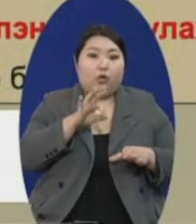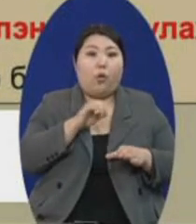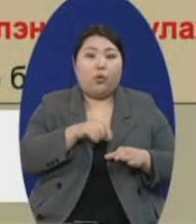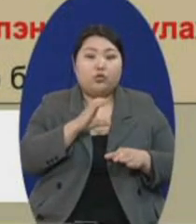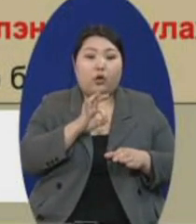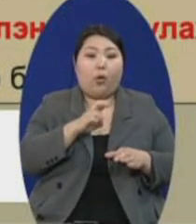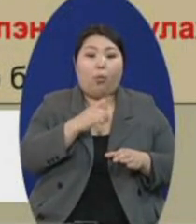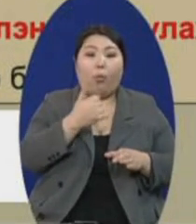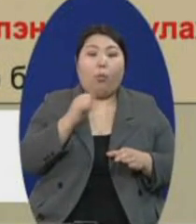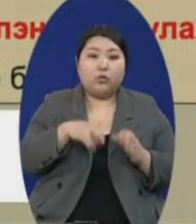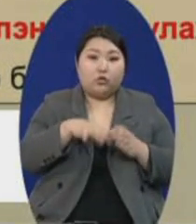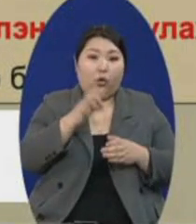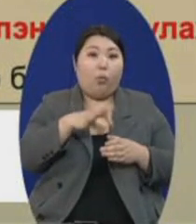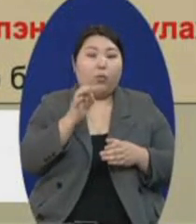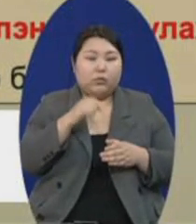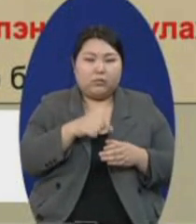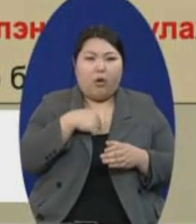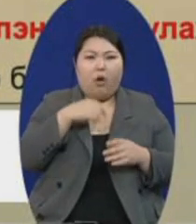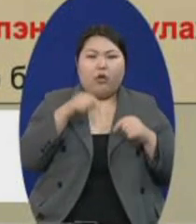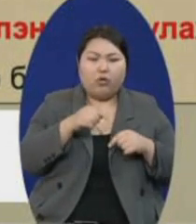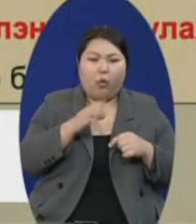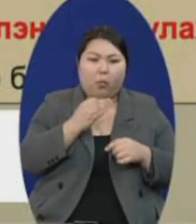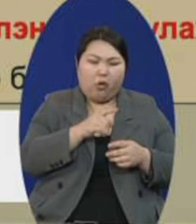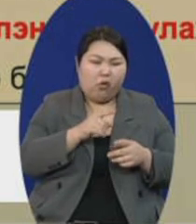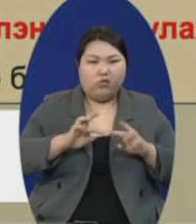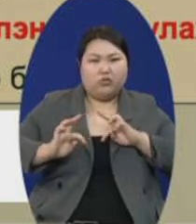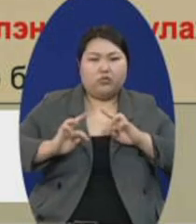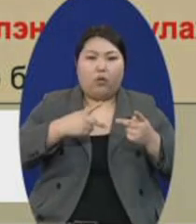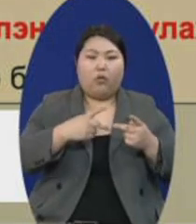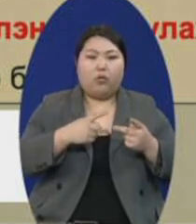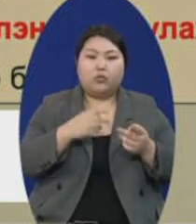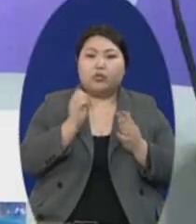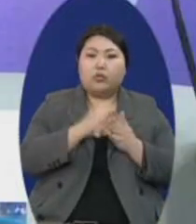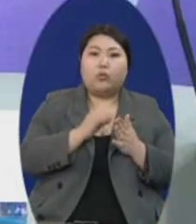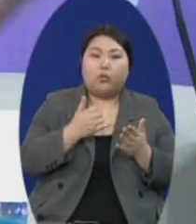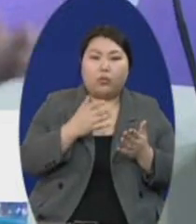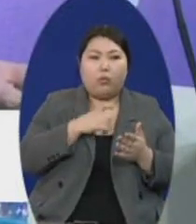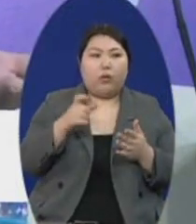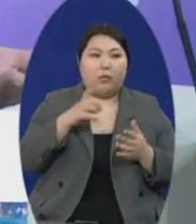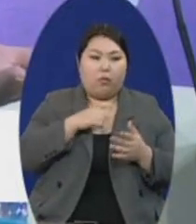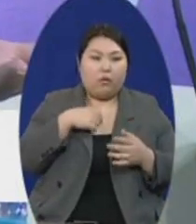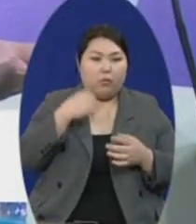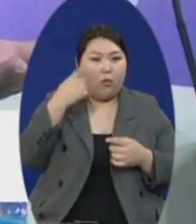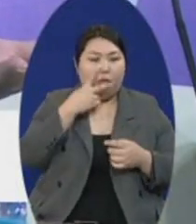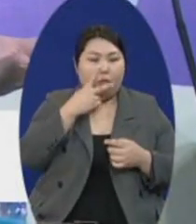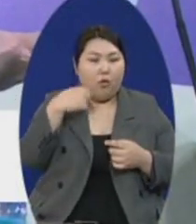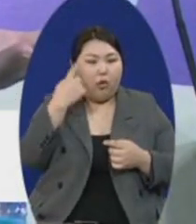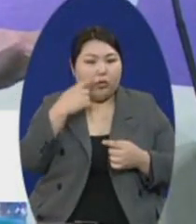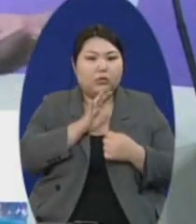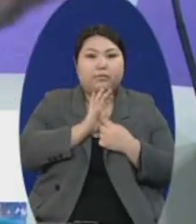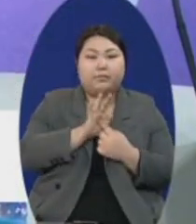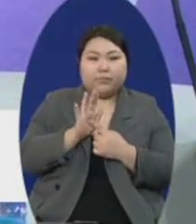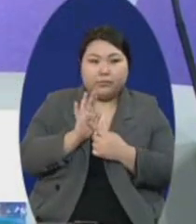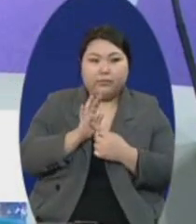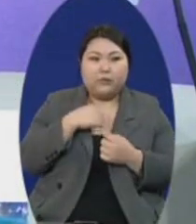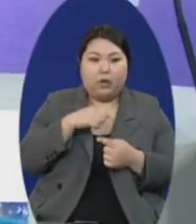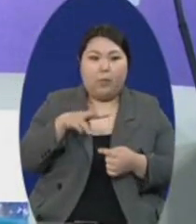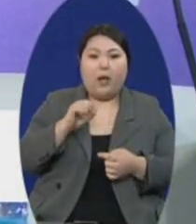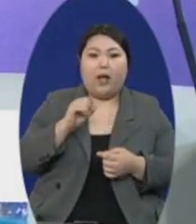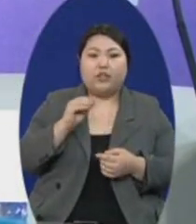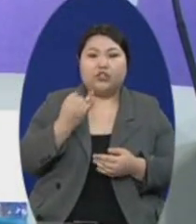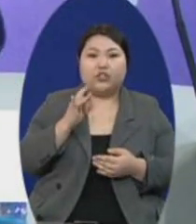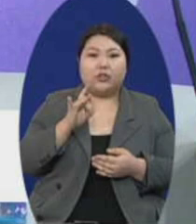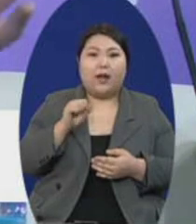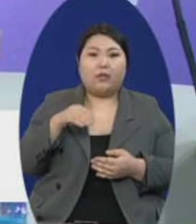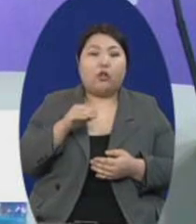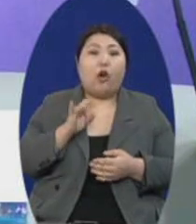тогтцооны одоогийн хөдөлгөөн өөрчлөлтөн зөв эсэх талаар одоо байр сууриа илэрхийлж байгаа. Одоо бол мажоритар тогтцоор мөрдөж байна.